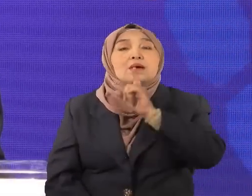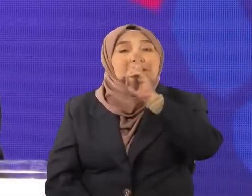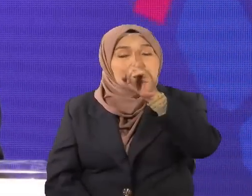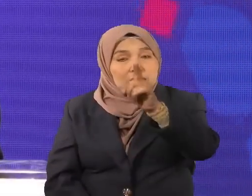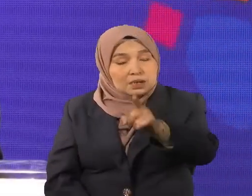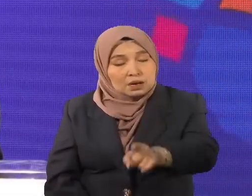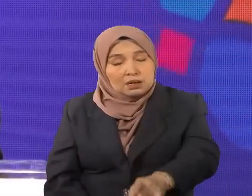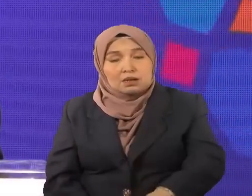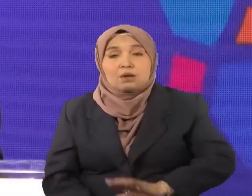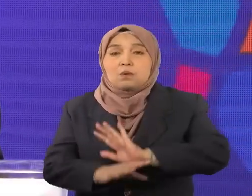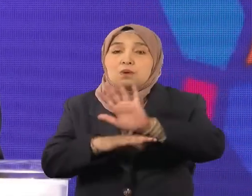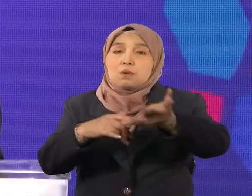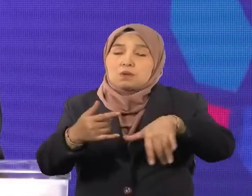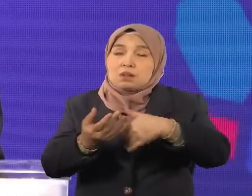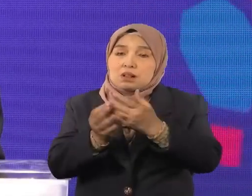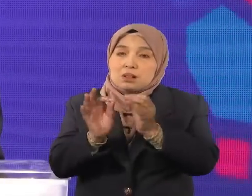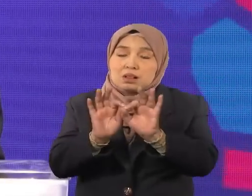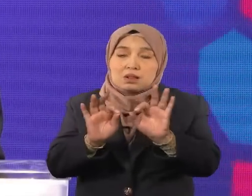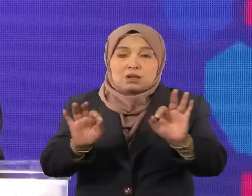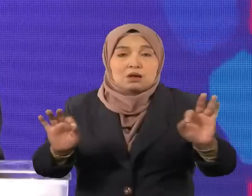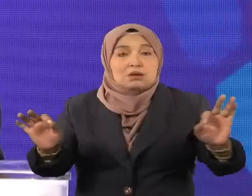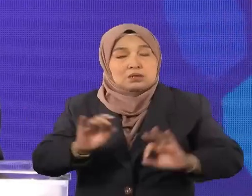صدق الله